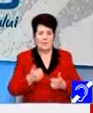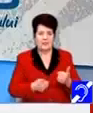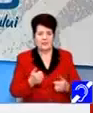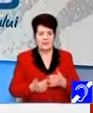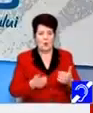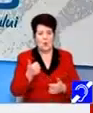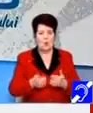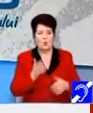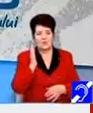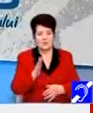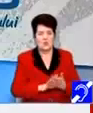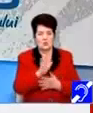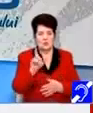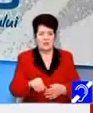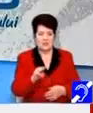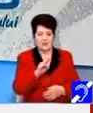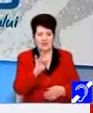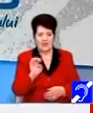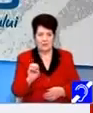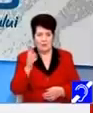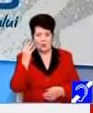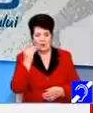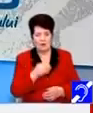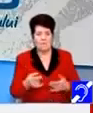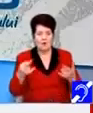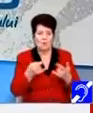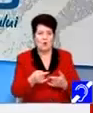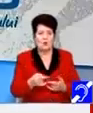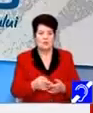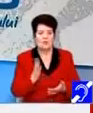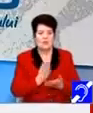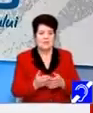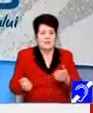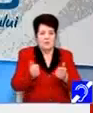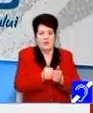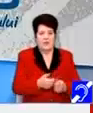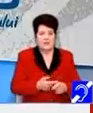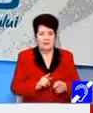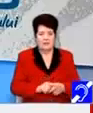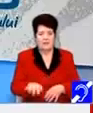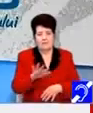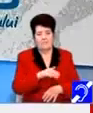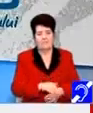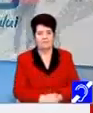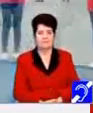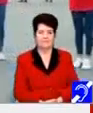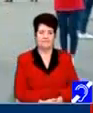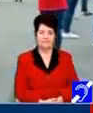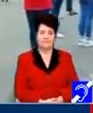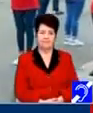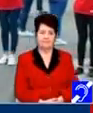La concurs vor fi și jurnaliștii TVR Moldova. Postul nostru de televiziune este partener media al evenimentului.